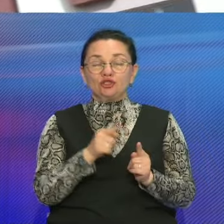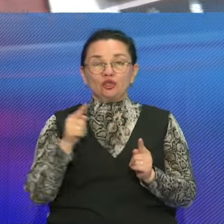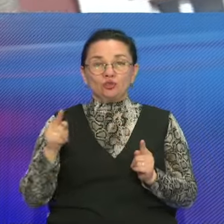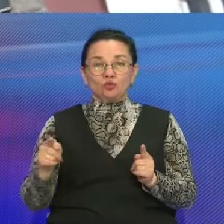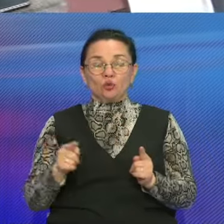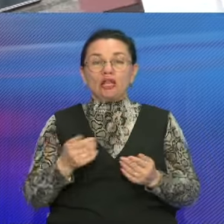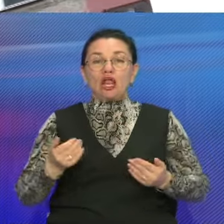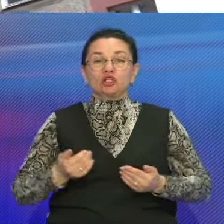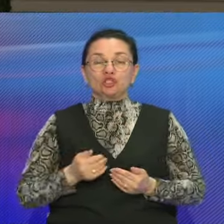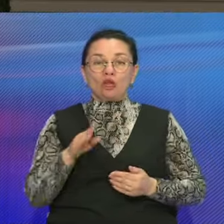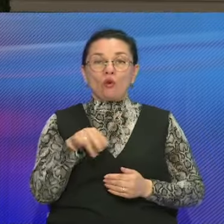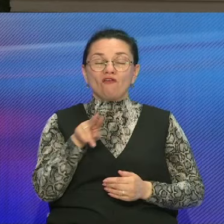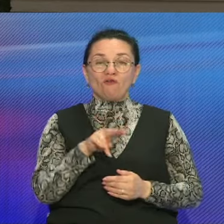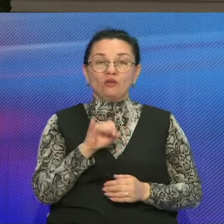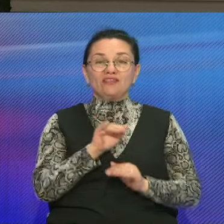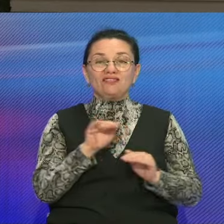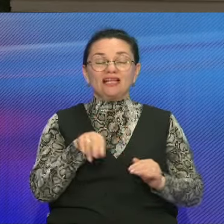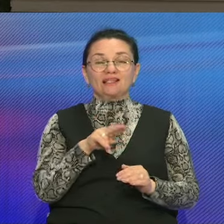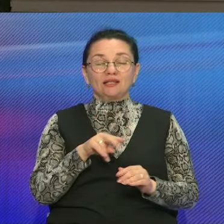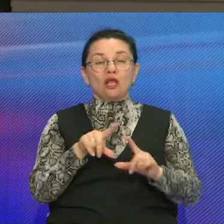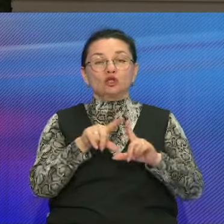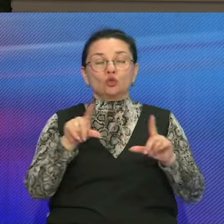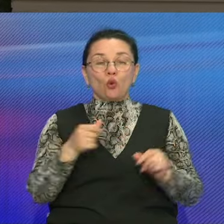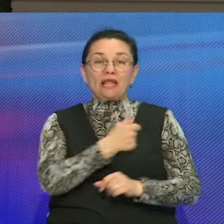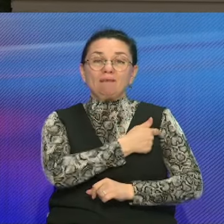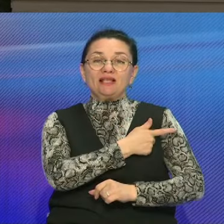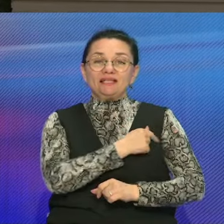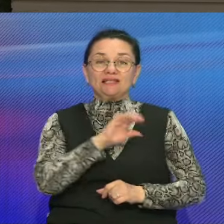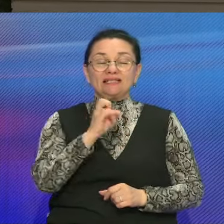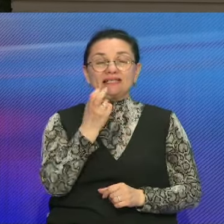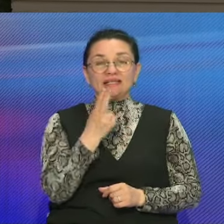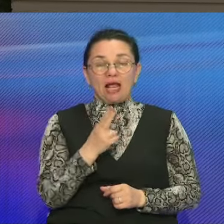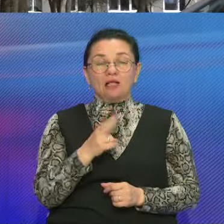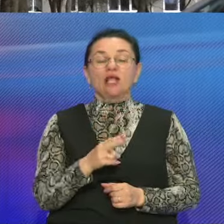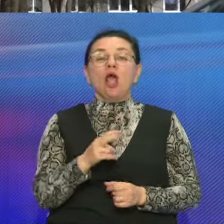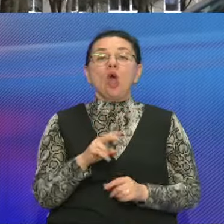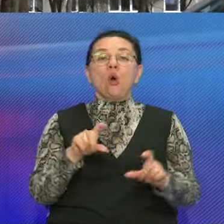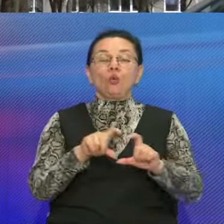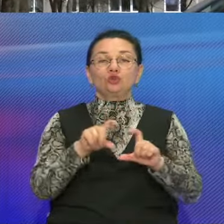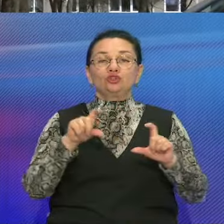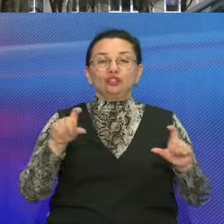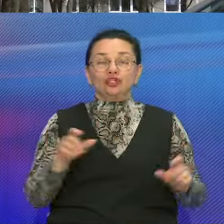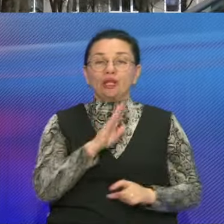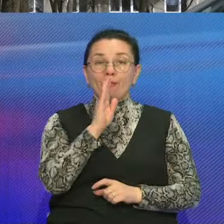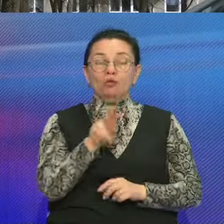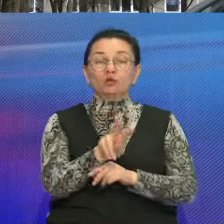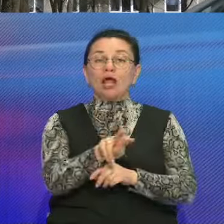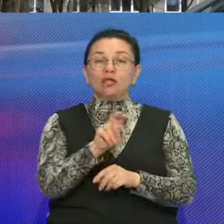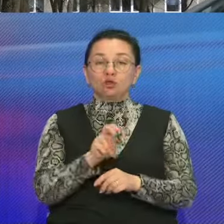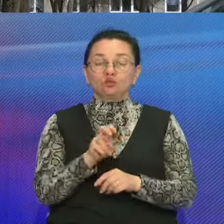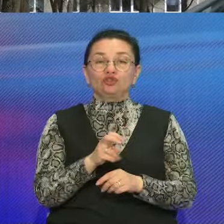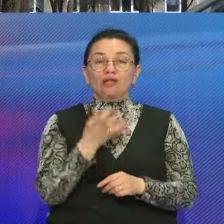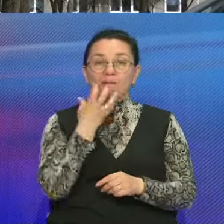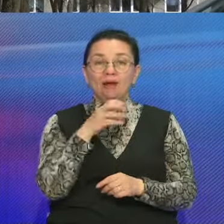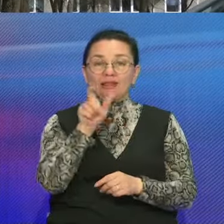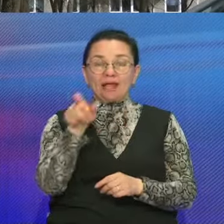жилому фонді і дитячих дошкільних, школьних, медицинських і соціальних установах були відключені батареї. І додадим, що по